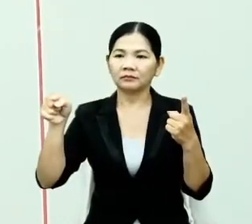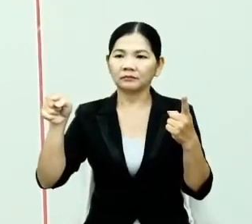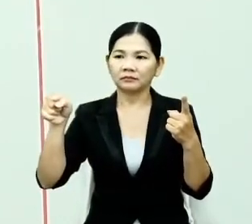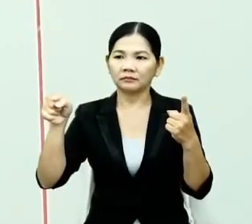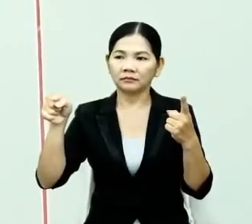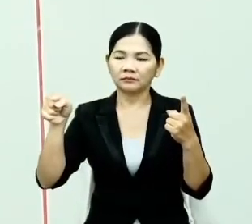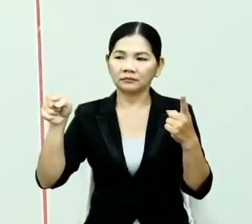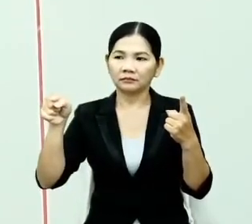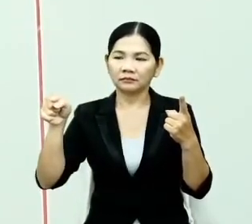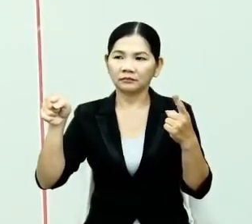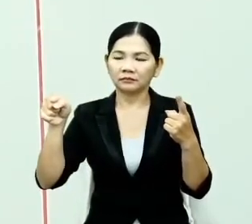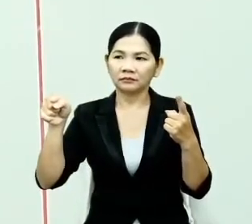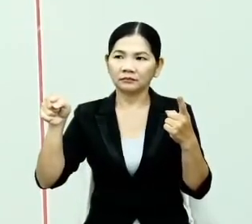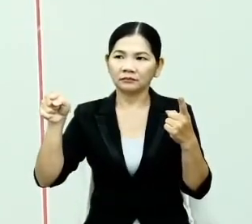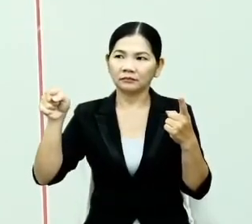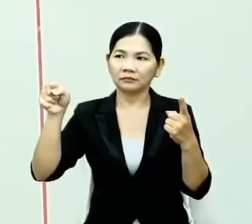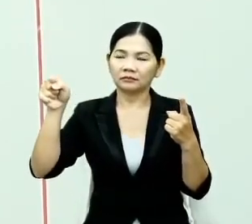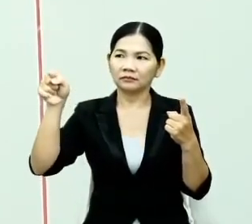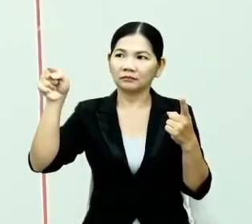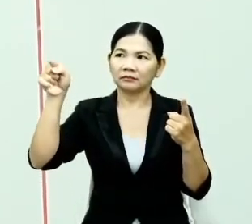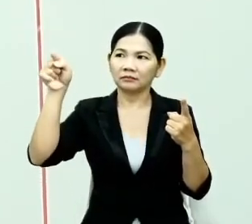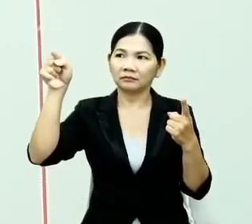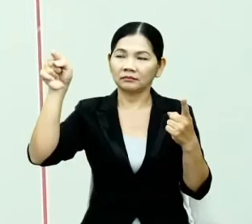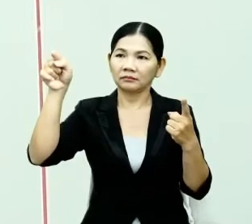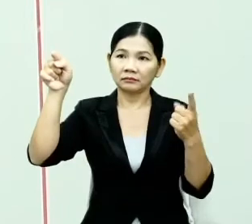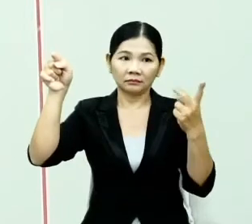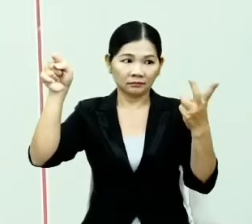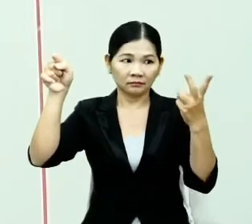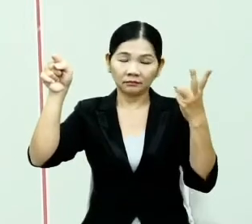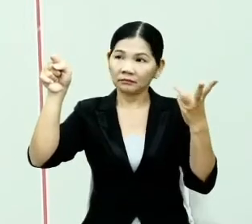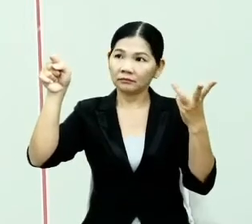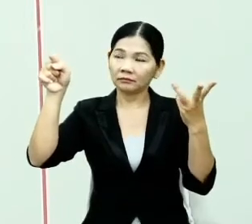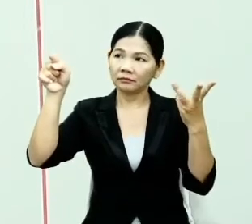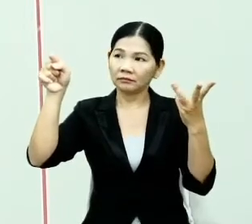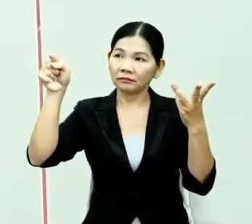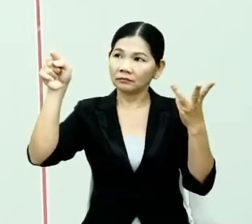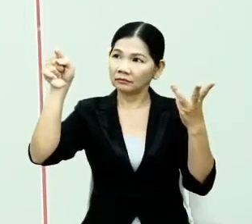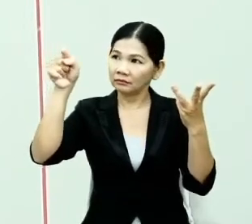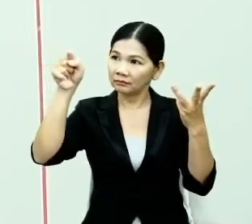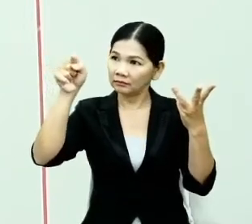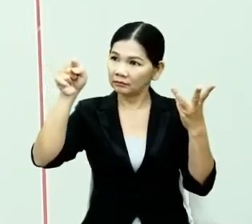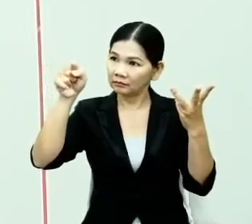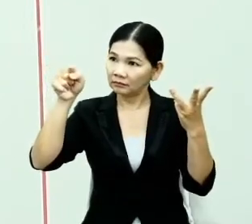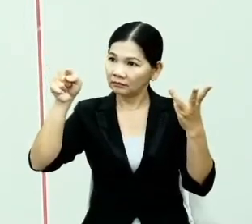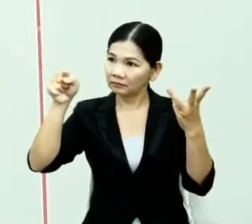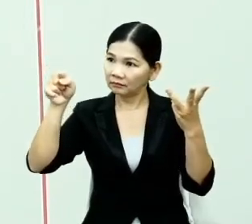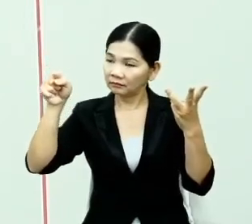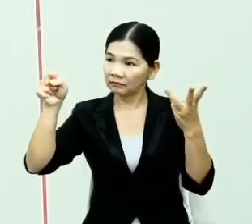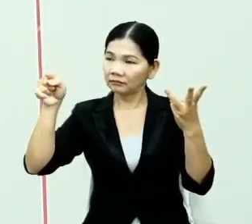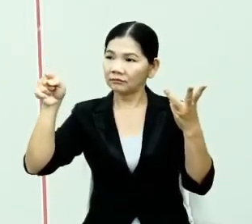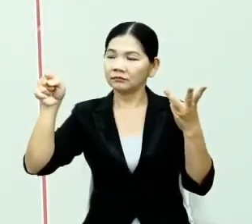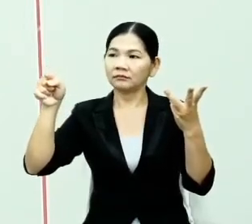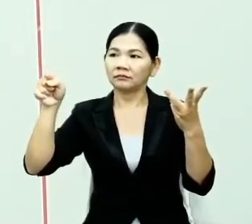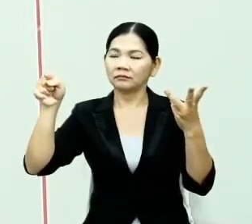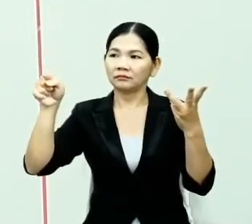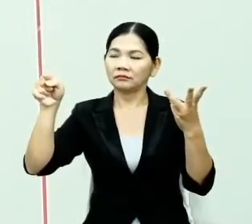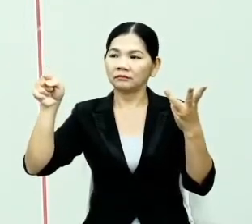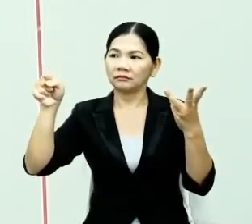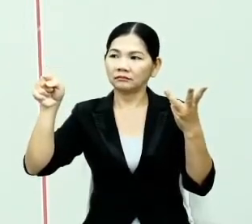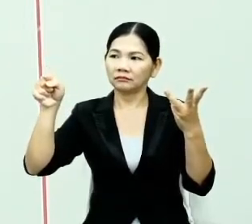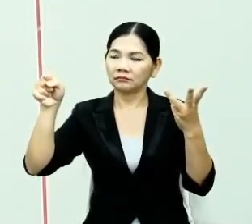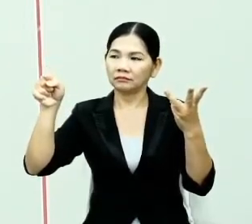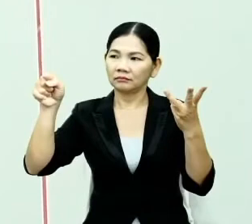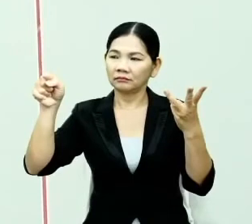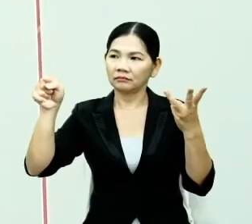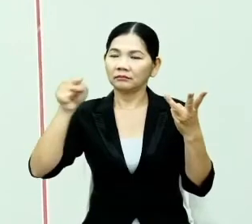ចលនាទី3គឺត្រង់ពីក្រោមឡើងទៅលើទី4គួចចាអ្នកគ្រូសរសេរហើយចាំអ្នកគ្រូដាក់ចលនាណា